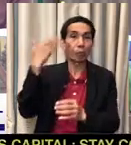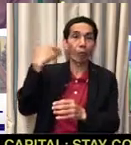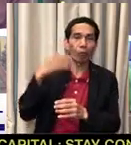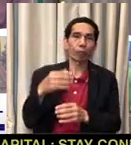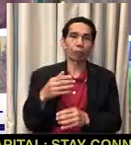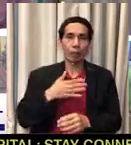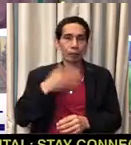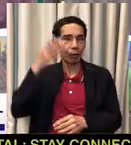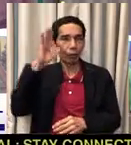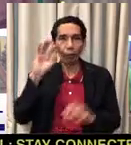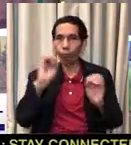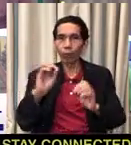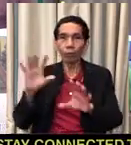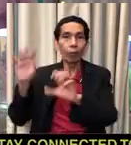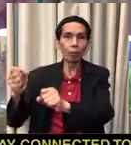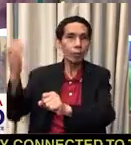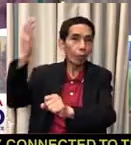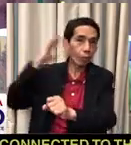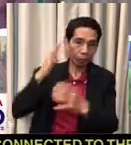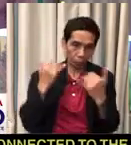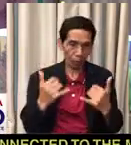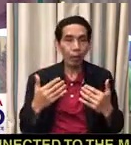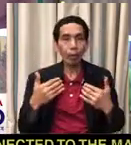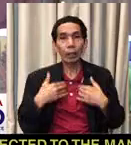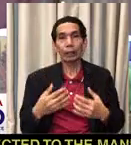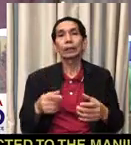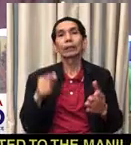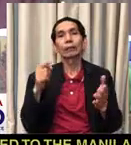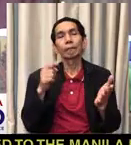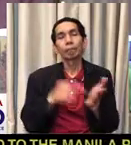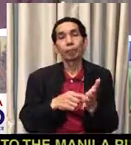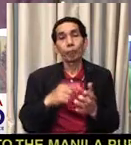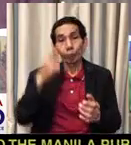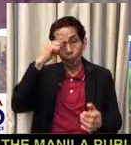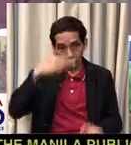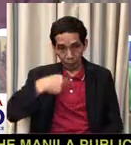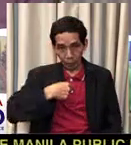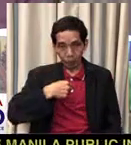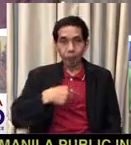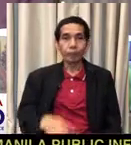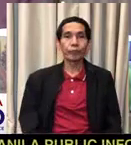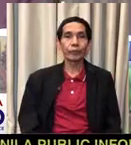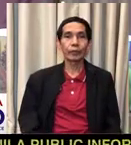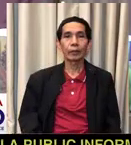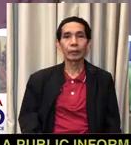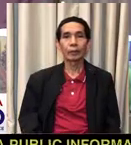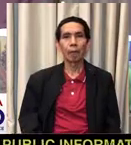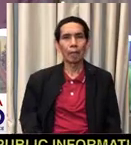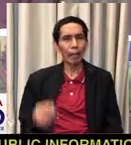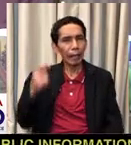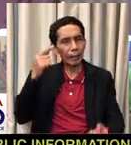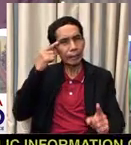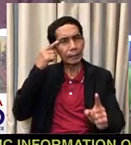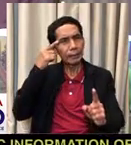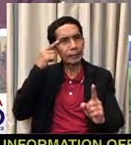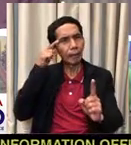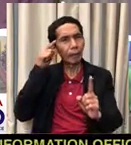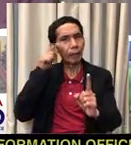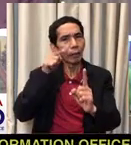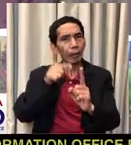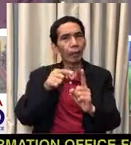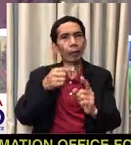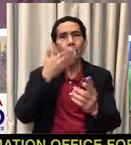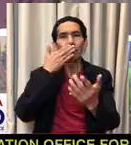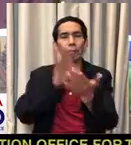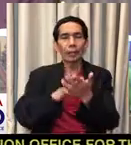Diyos ko, tingnan nyo yan. Ito, sa akin ha, ito perspektibo ko lang. Bad